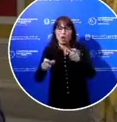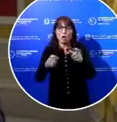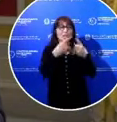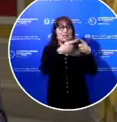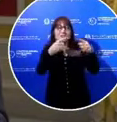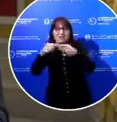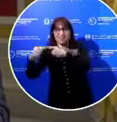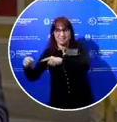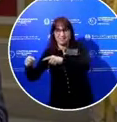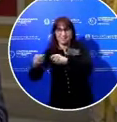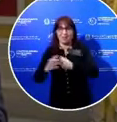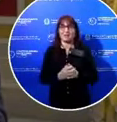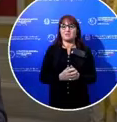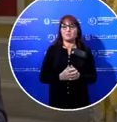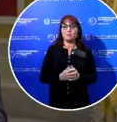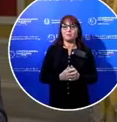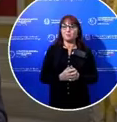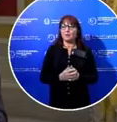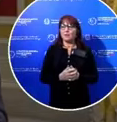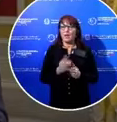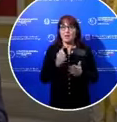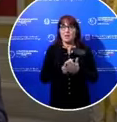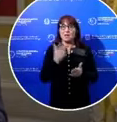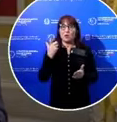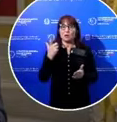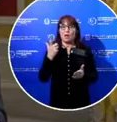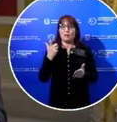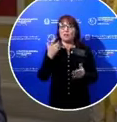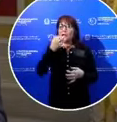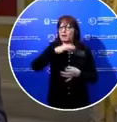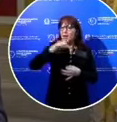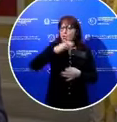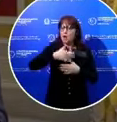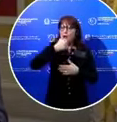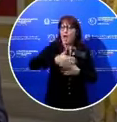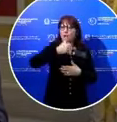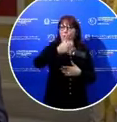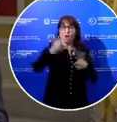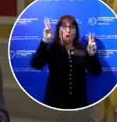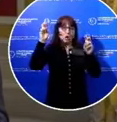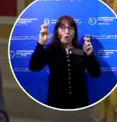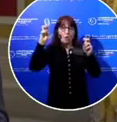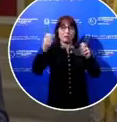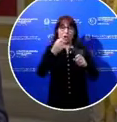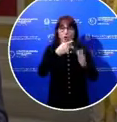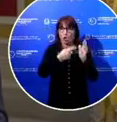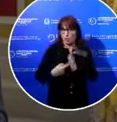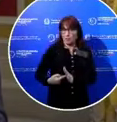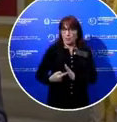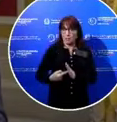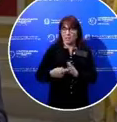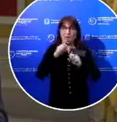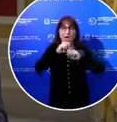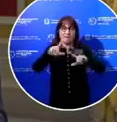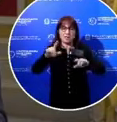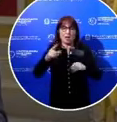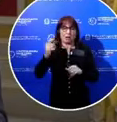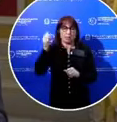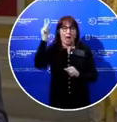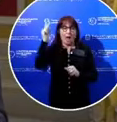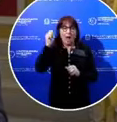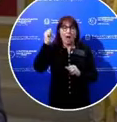loro. Altrettanto significativa è la relazione annuale sulle tossicodipendenze, che lancia l'allarme sulla diffusione